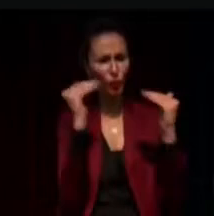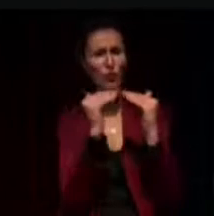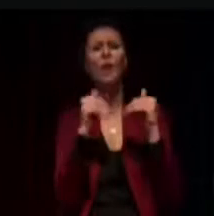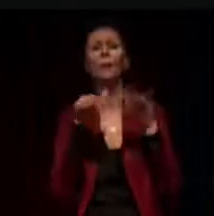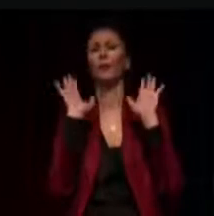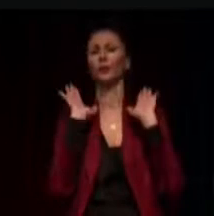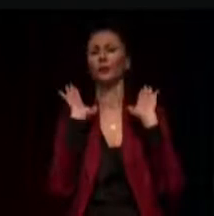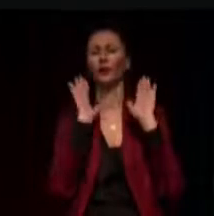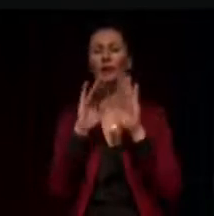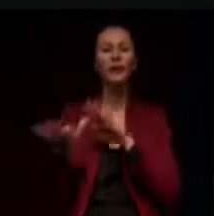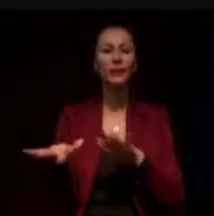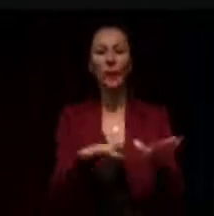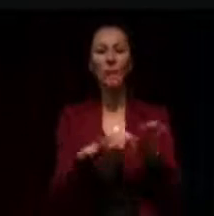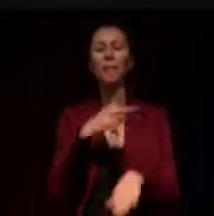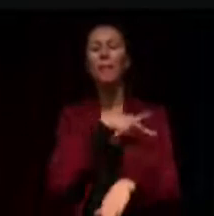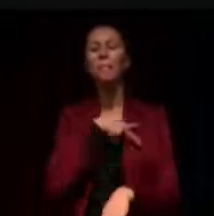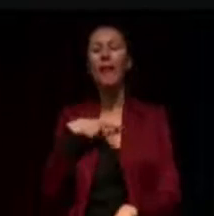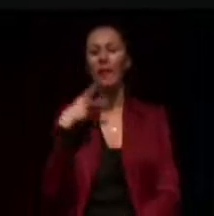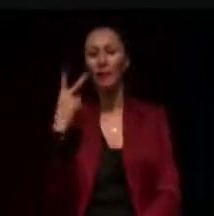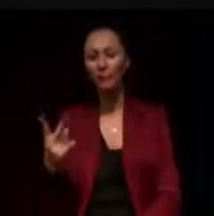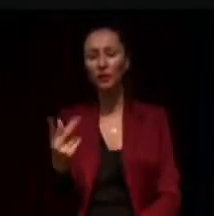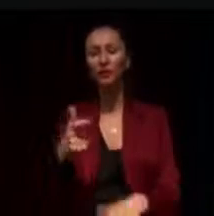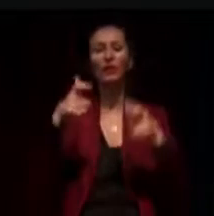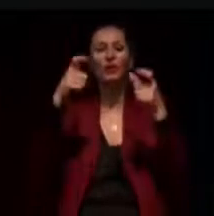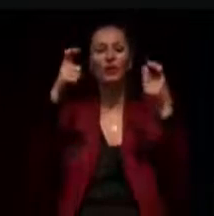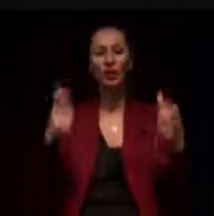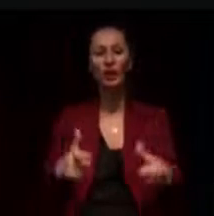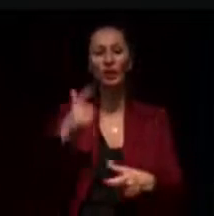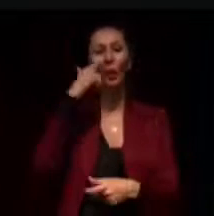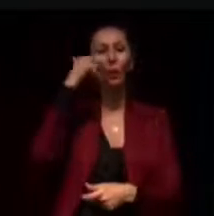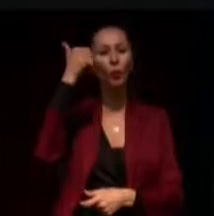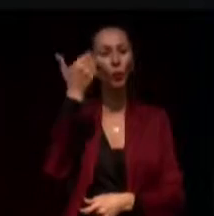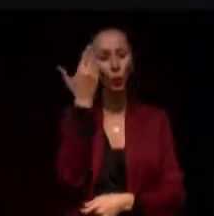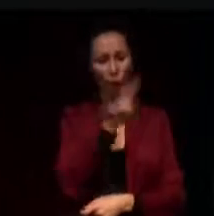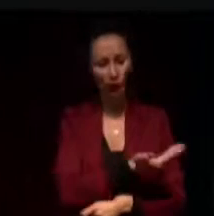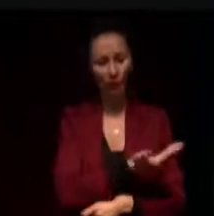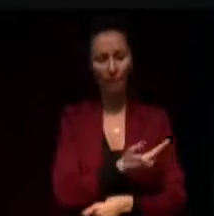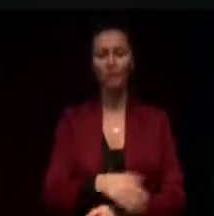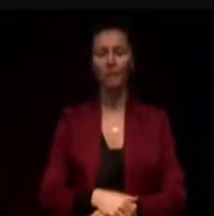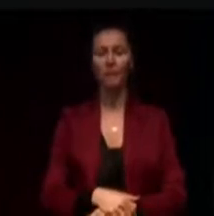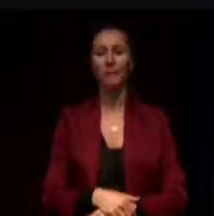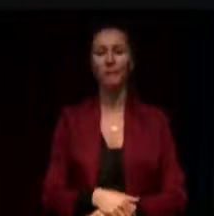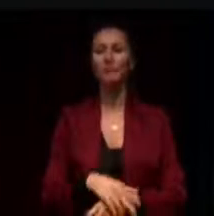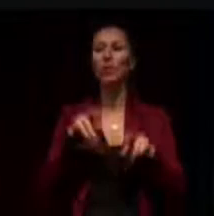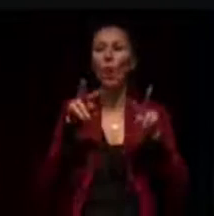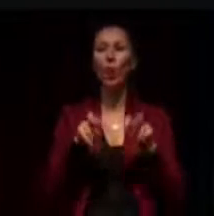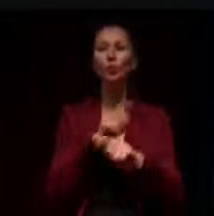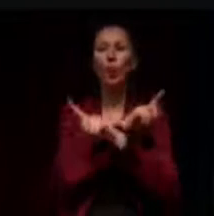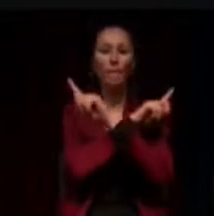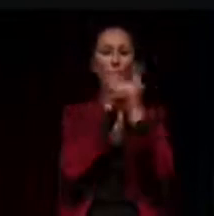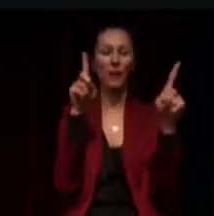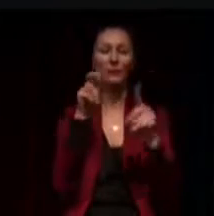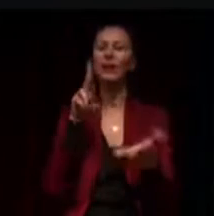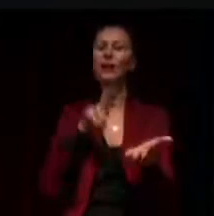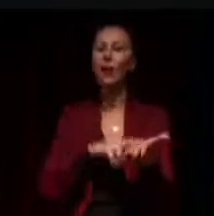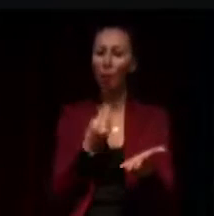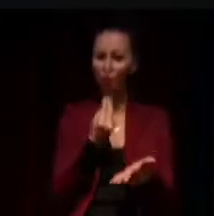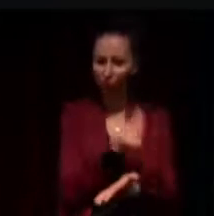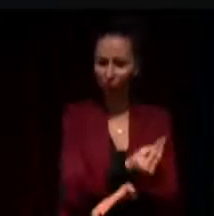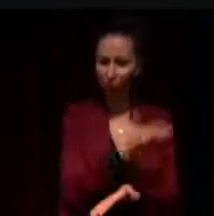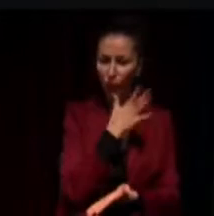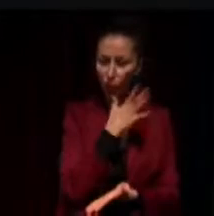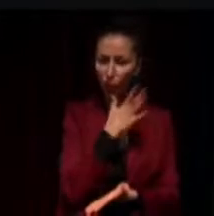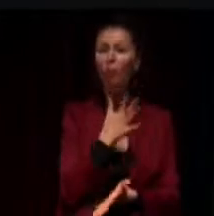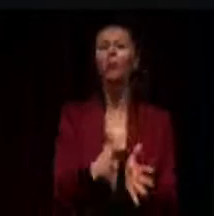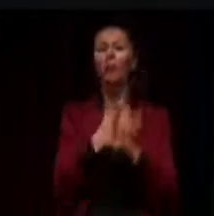Uzlaşılamamış. Depreme belediyemizde, şehircilik müdürlüğü de oturulamaz raporu verdiği halde